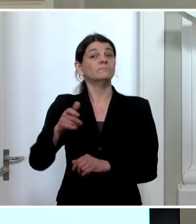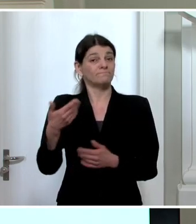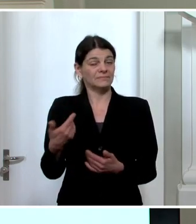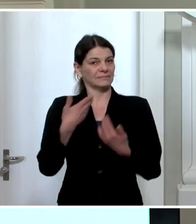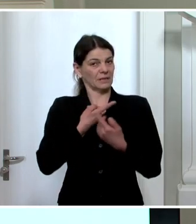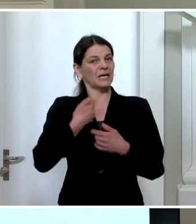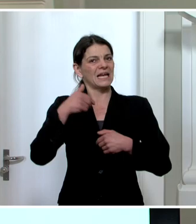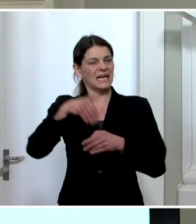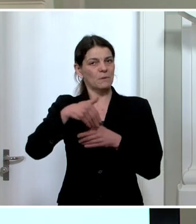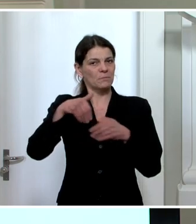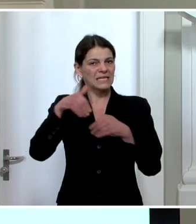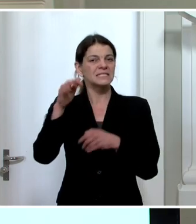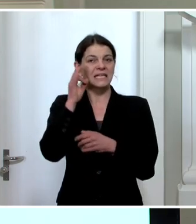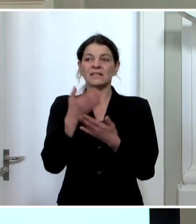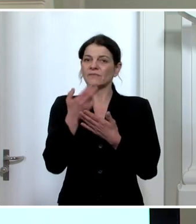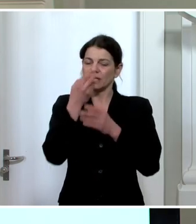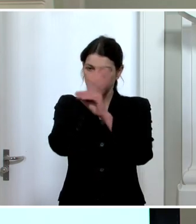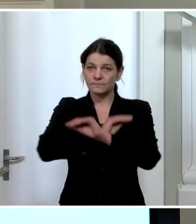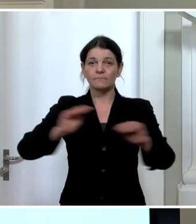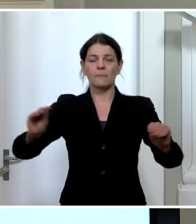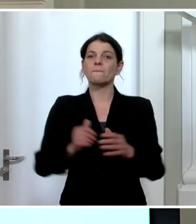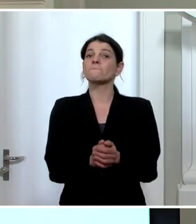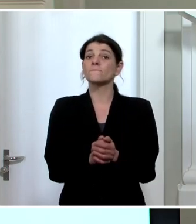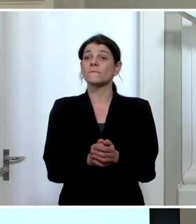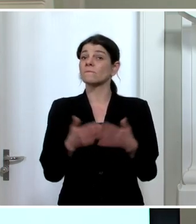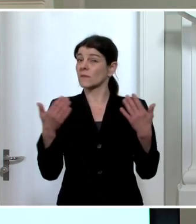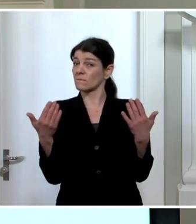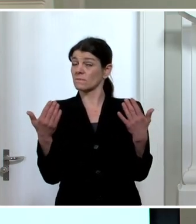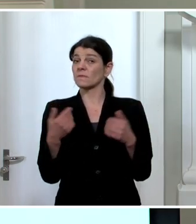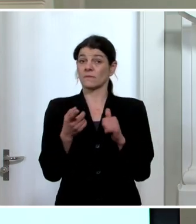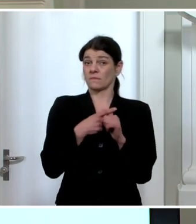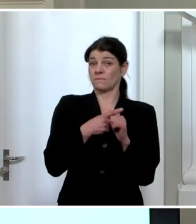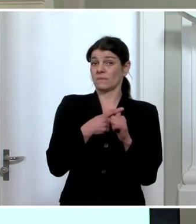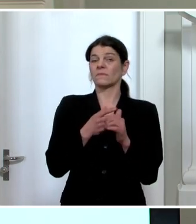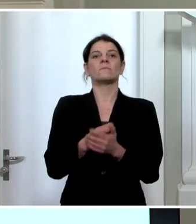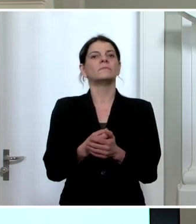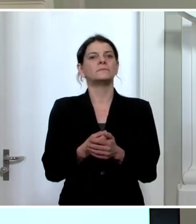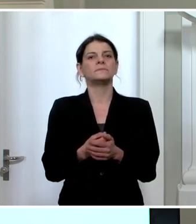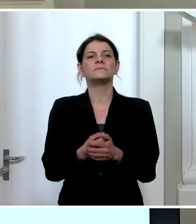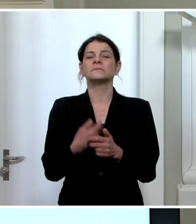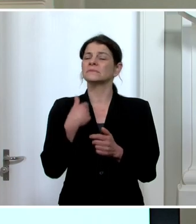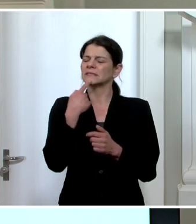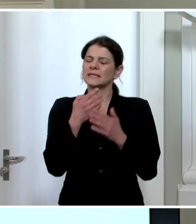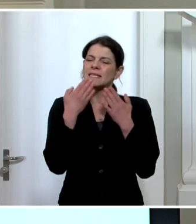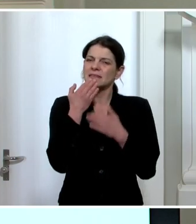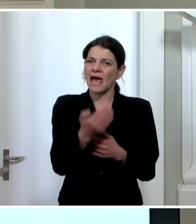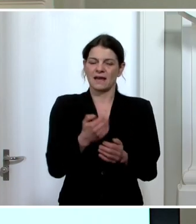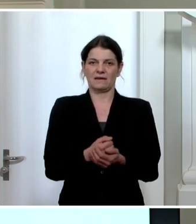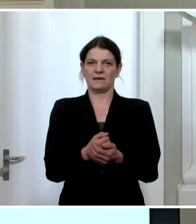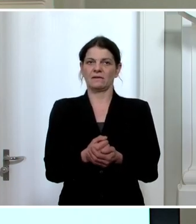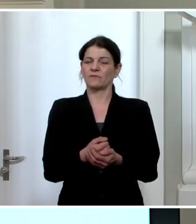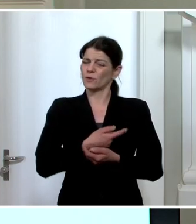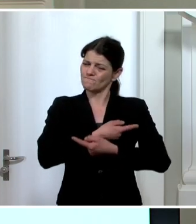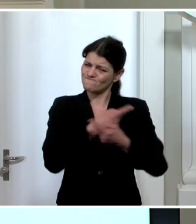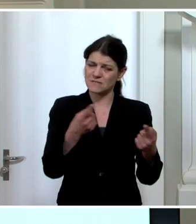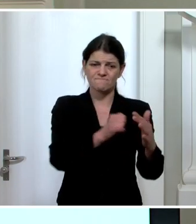Innenministerin an Sie. Ich tue dies einerseits verbunden mit dem innigen Dank für Ihr